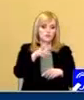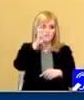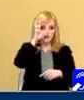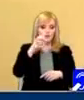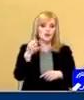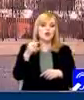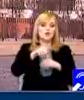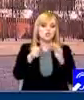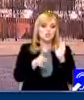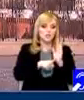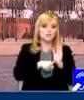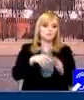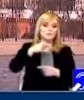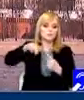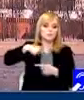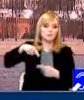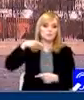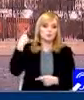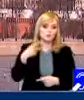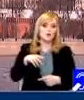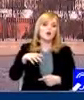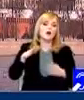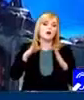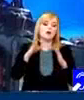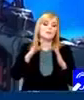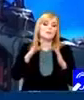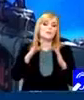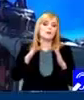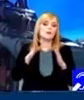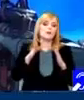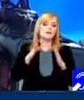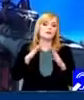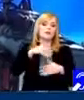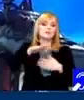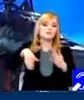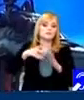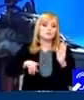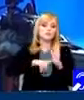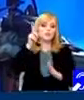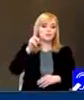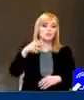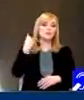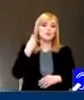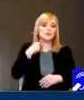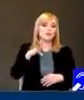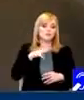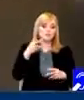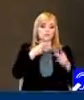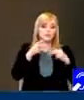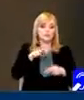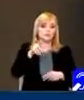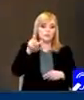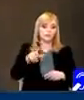de diplomați ruși. Totodată, Casa Albă a dispus și închiderea consulatului rus din Seattle. Scandalul a pornit după ce în Anglia a fost otrăvit cu